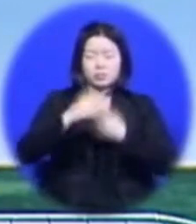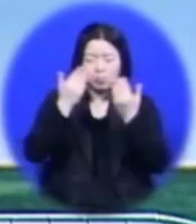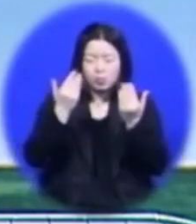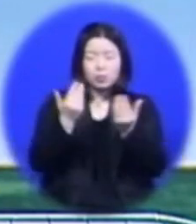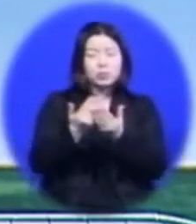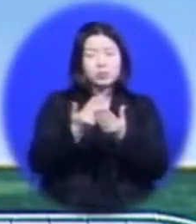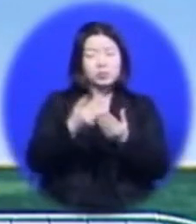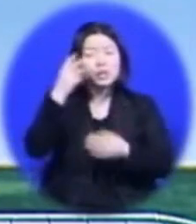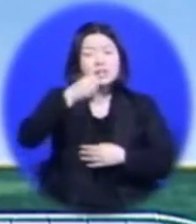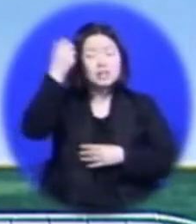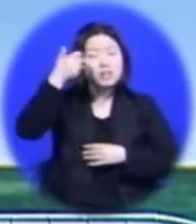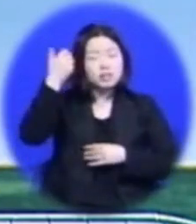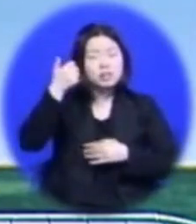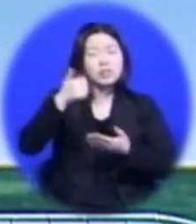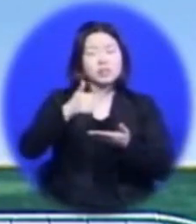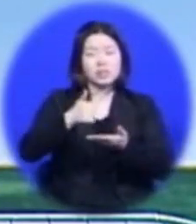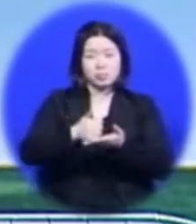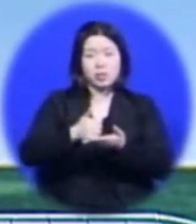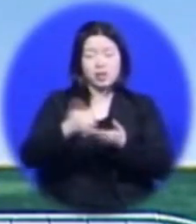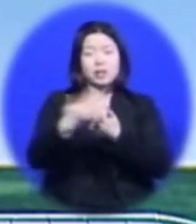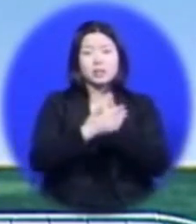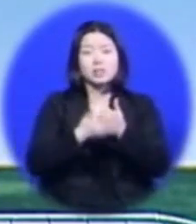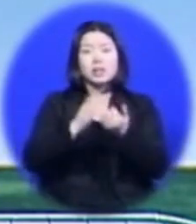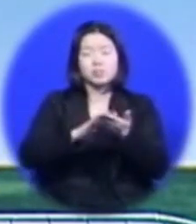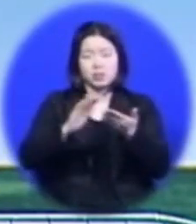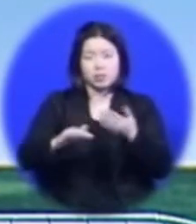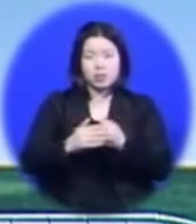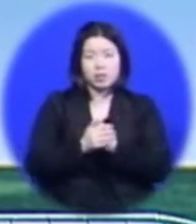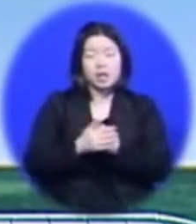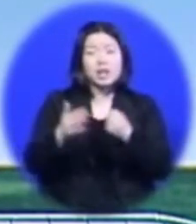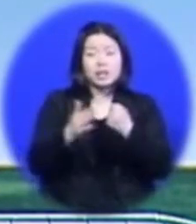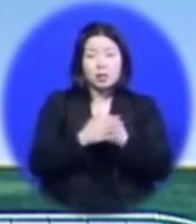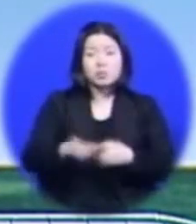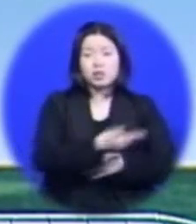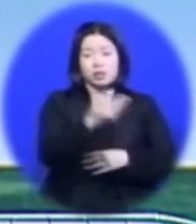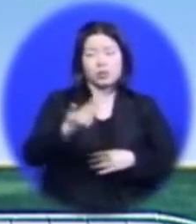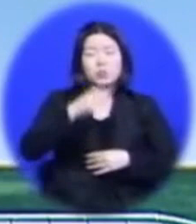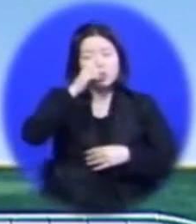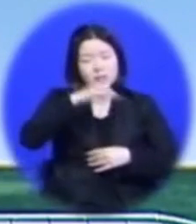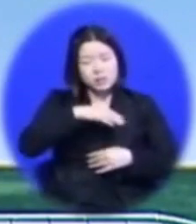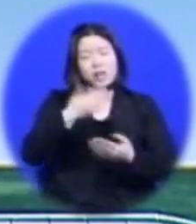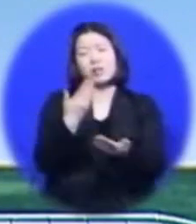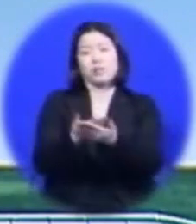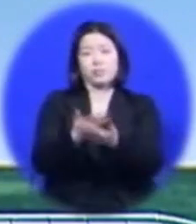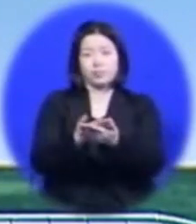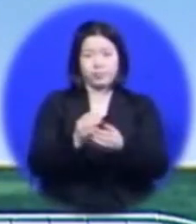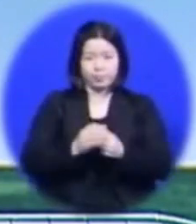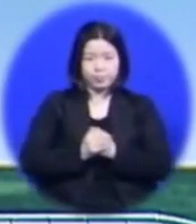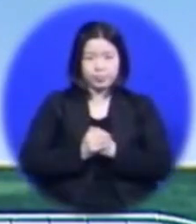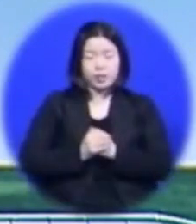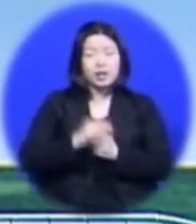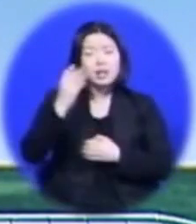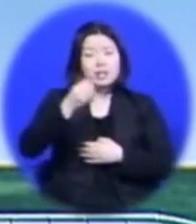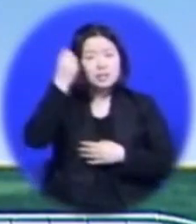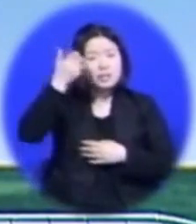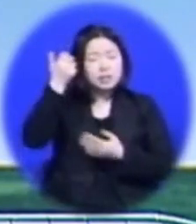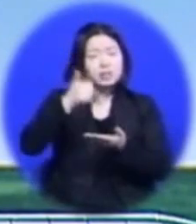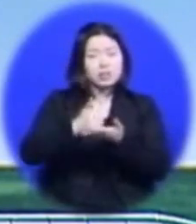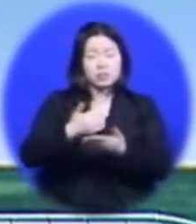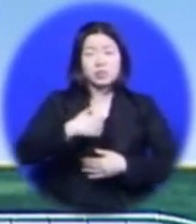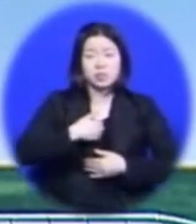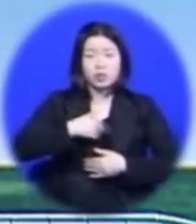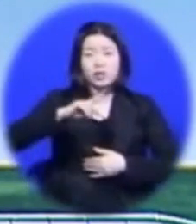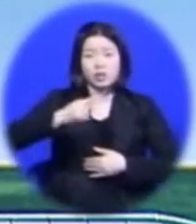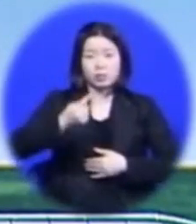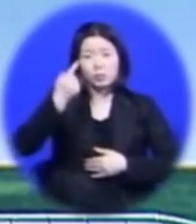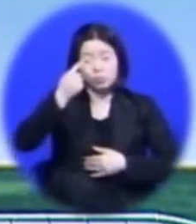역사입니다. 성령님이 그렇게 해주시는 거예요. 그러니 여러분, 그냥 구하세요. 성령님, 저에게도